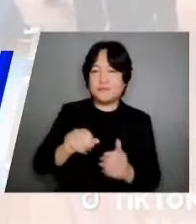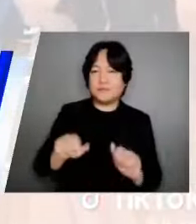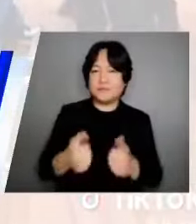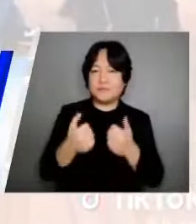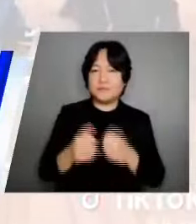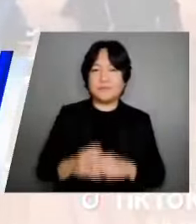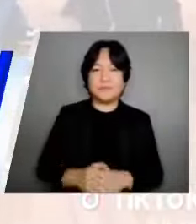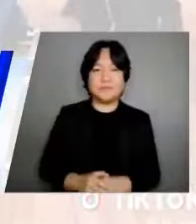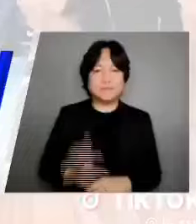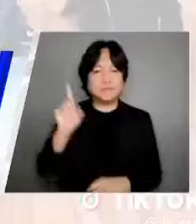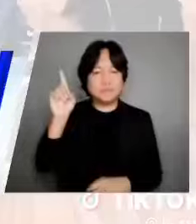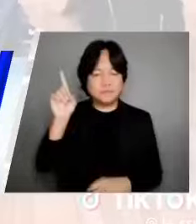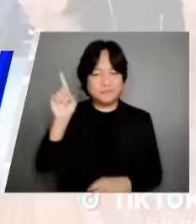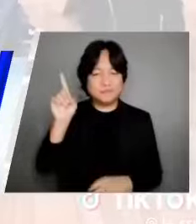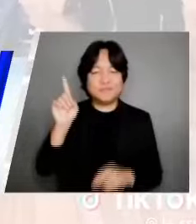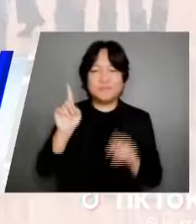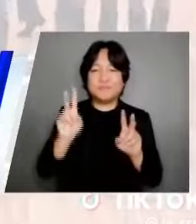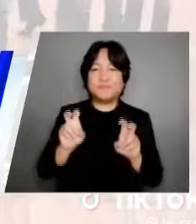Sserafim.